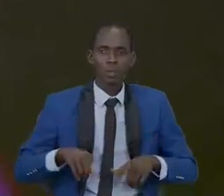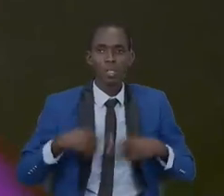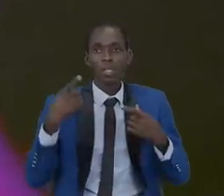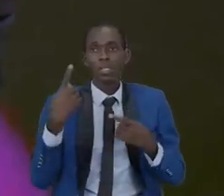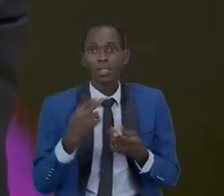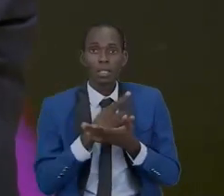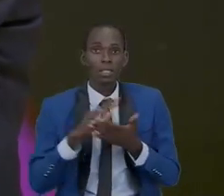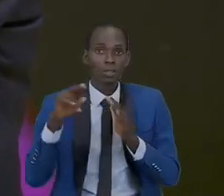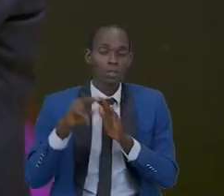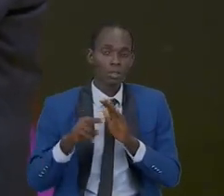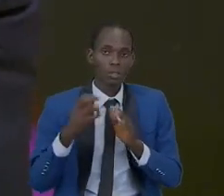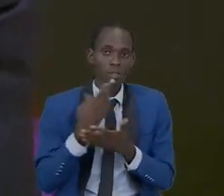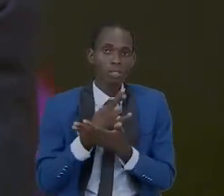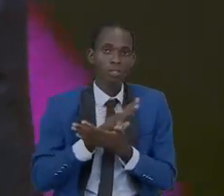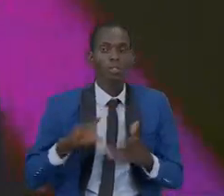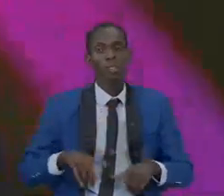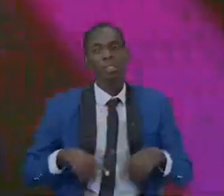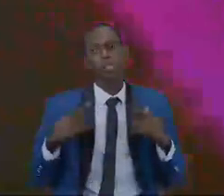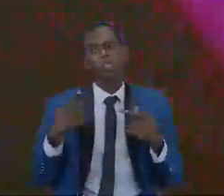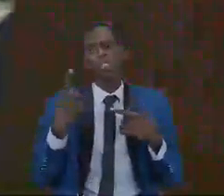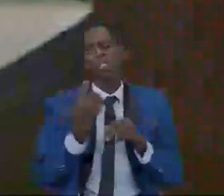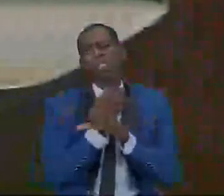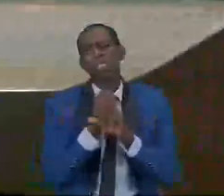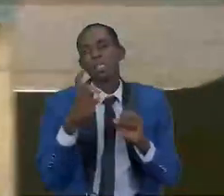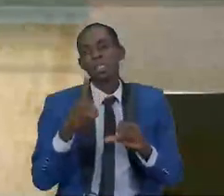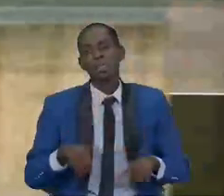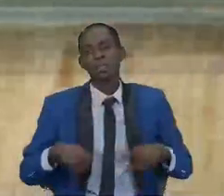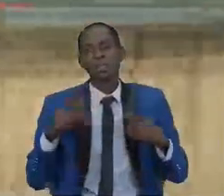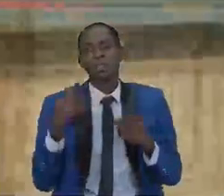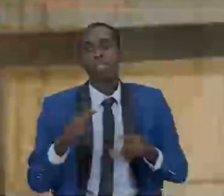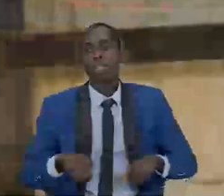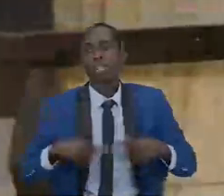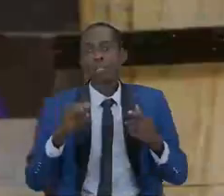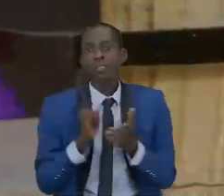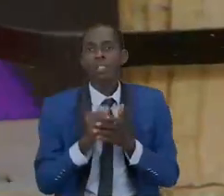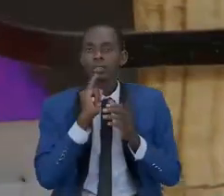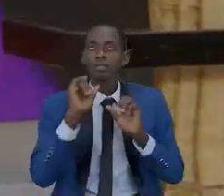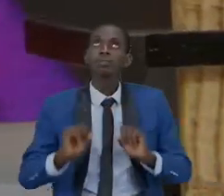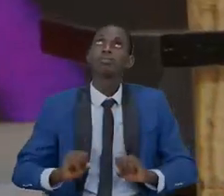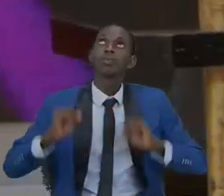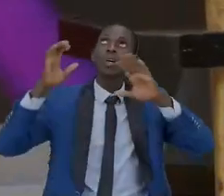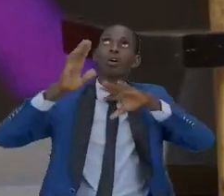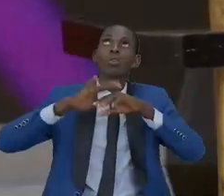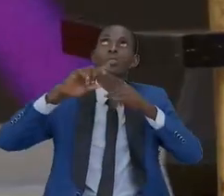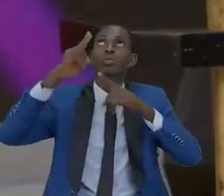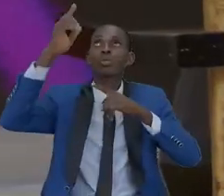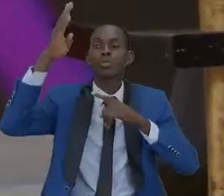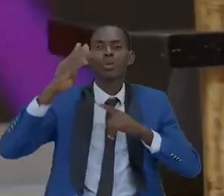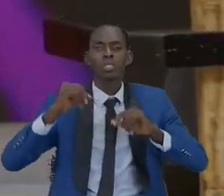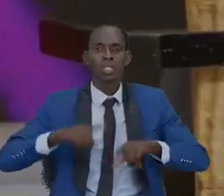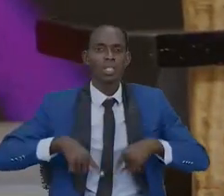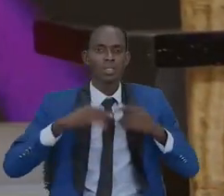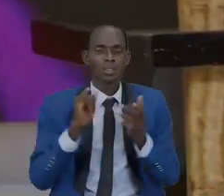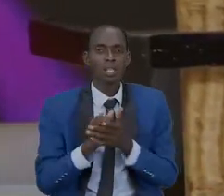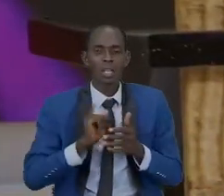la vie racheté secouru la vie qui est réconciliée à Dieu et de maintenant si je vais maintenant dans